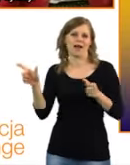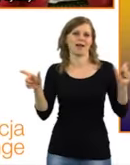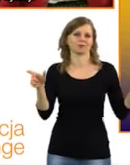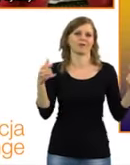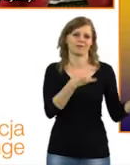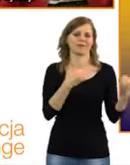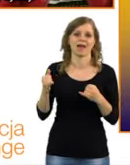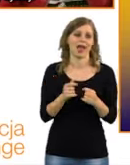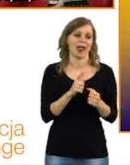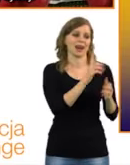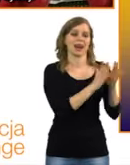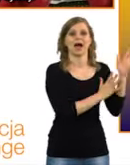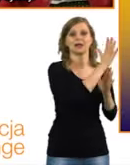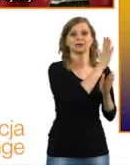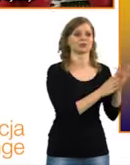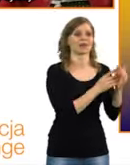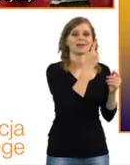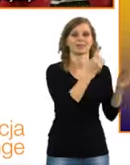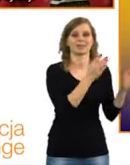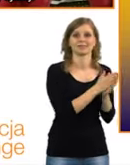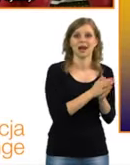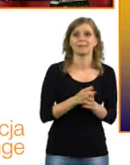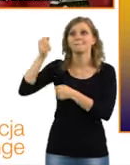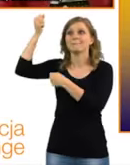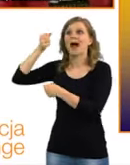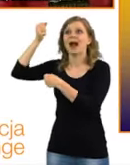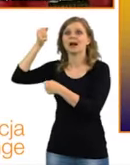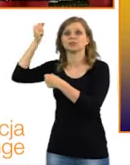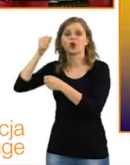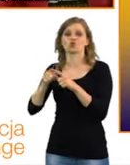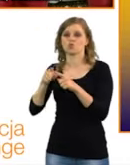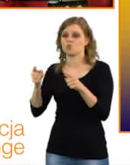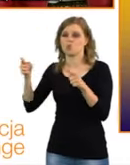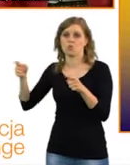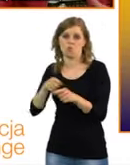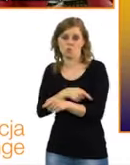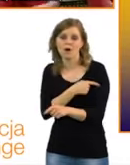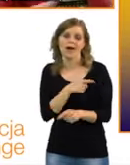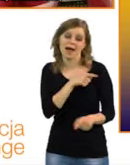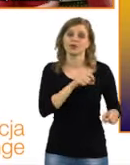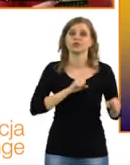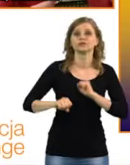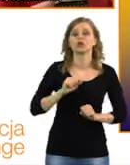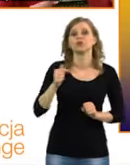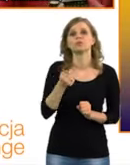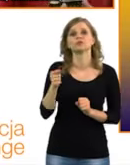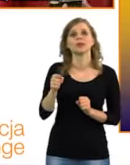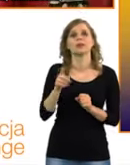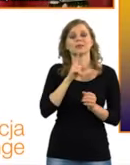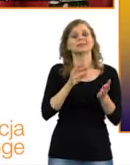Las jest to jedna sylaba, parasolka cztery sylaby. Ćwiczenia muszą być